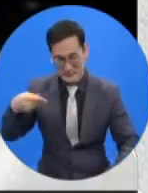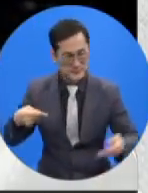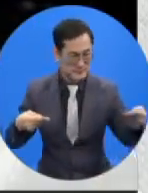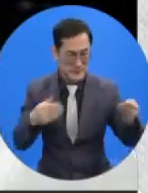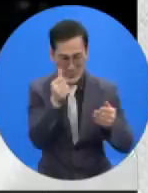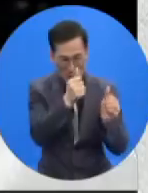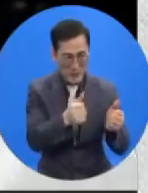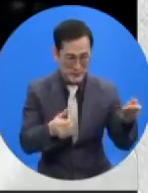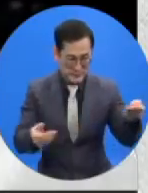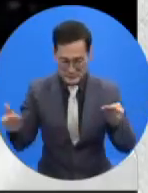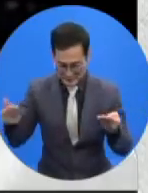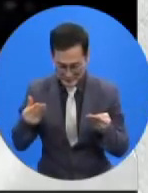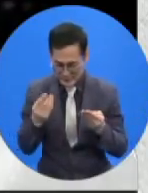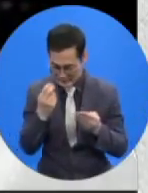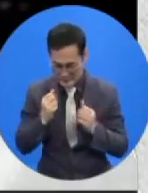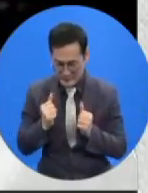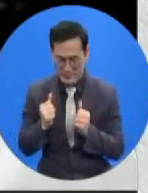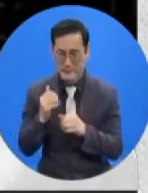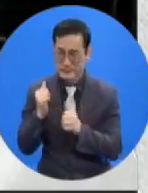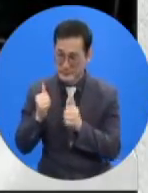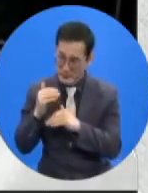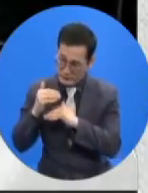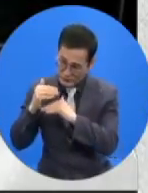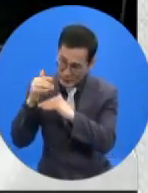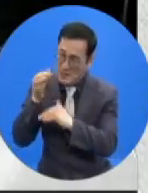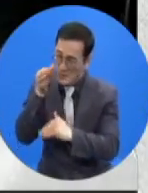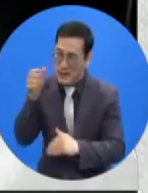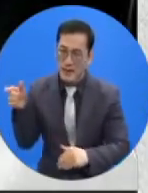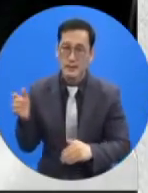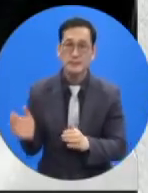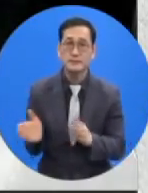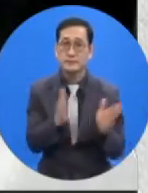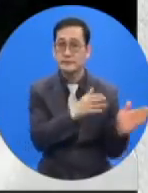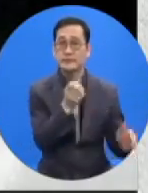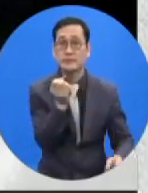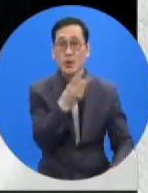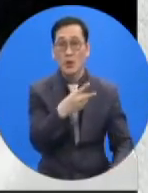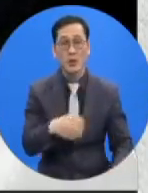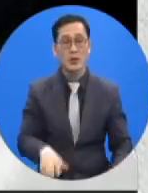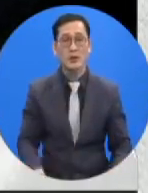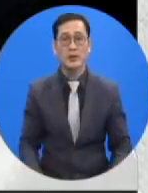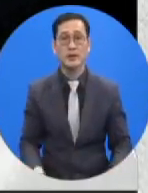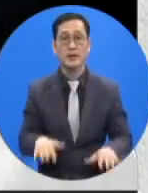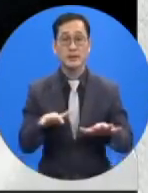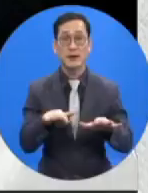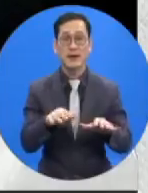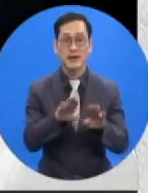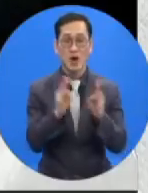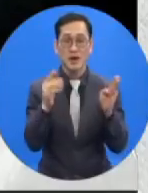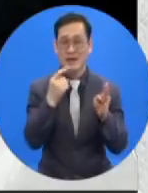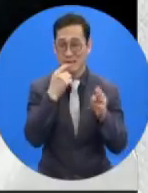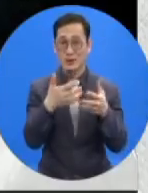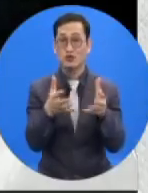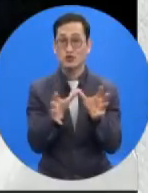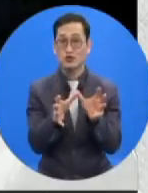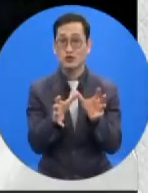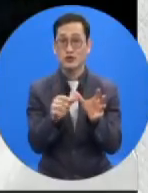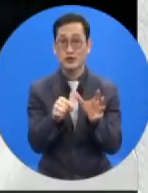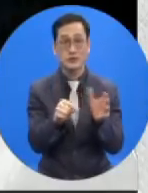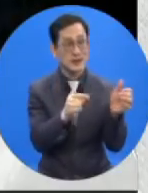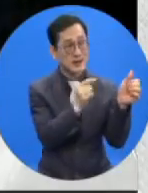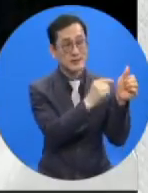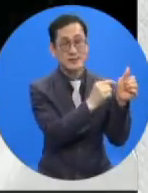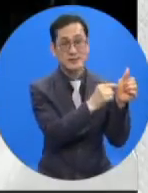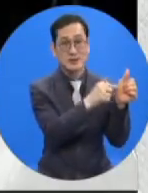것이 열린민주당도 마찬가지고 물론 열린민주당은 자기 자신이 살기 위해서 조국을 캐치프레이스 내걸어야 됩니다. 검찰 개혁이 해야